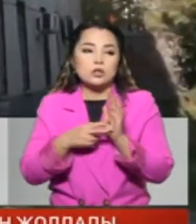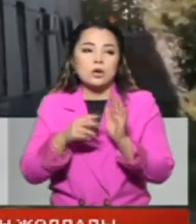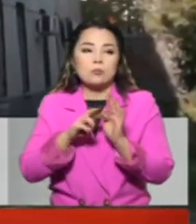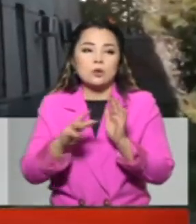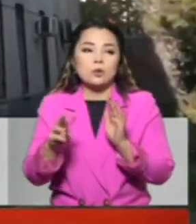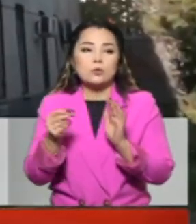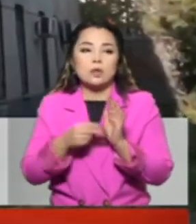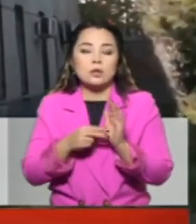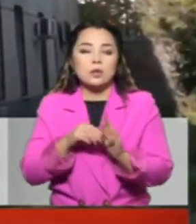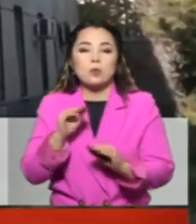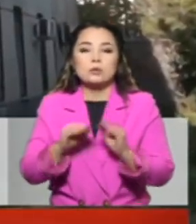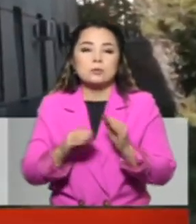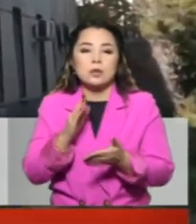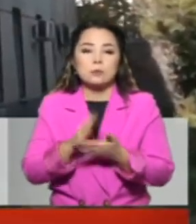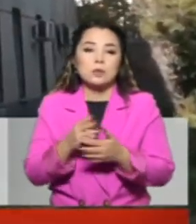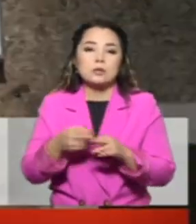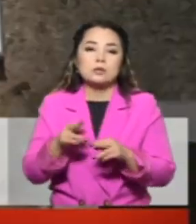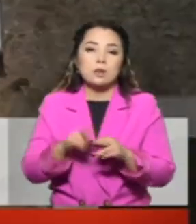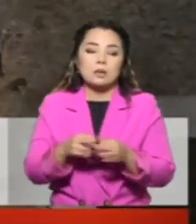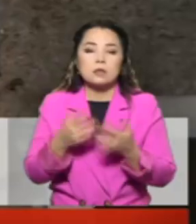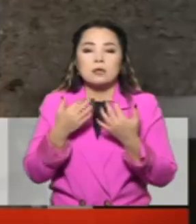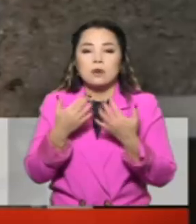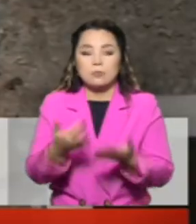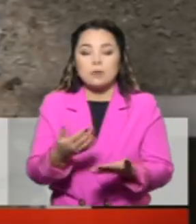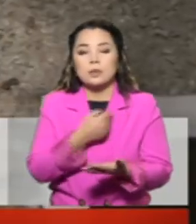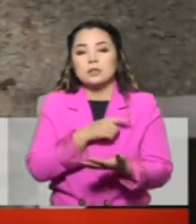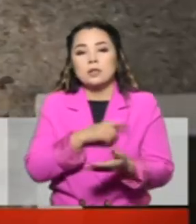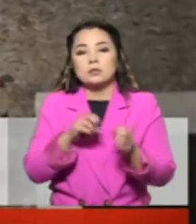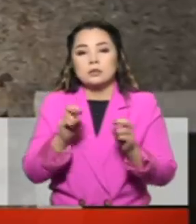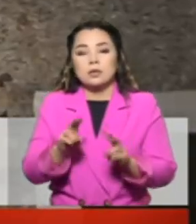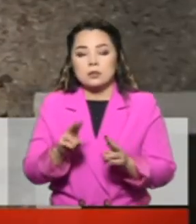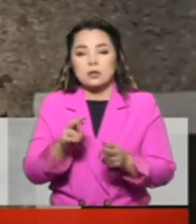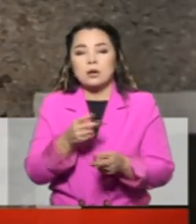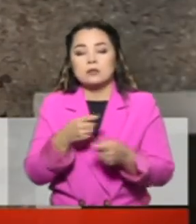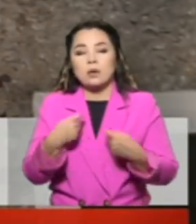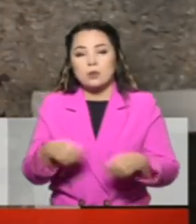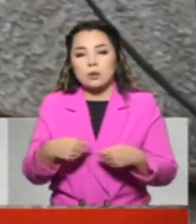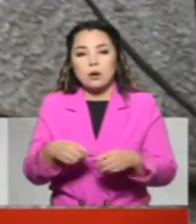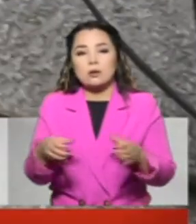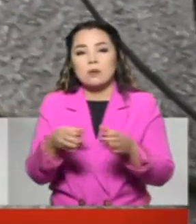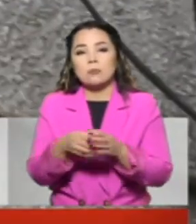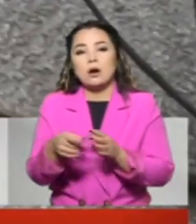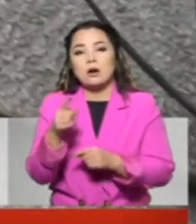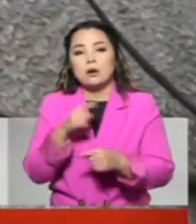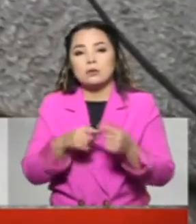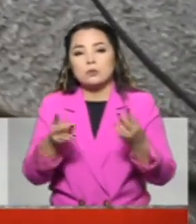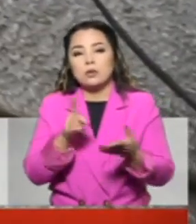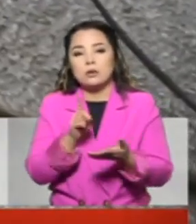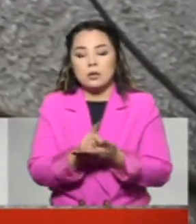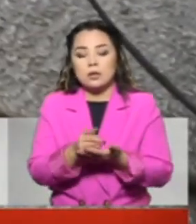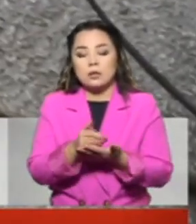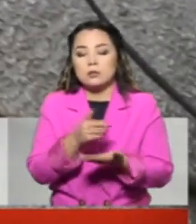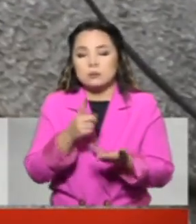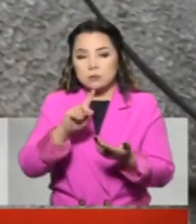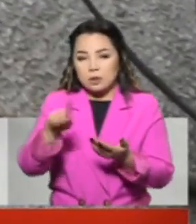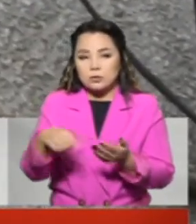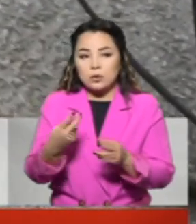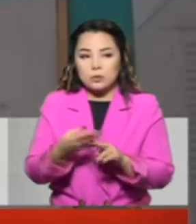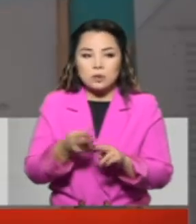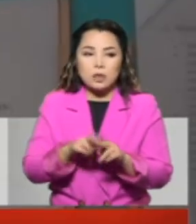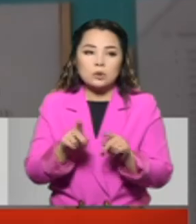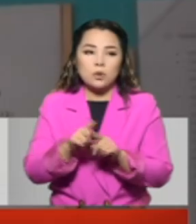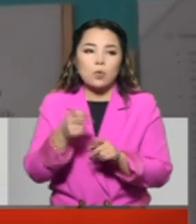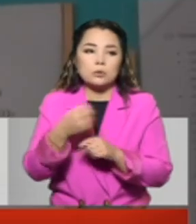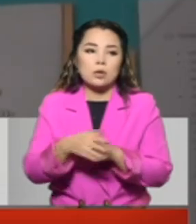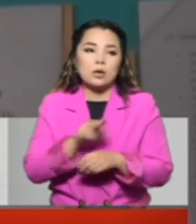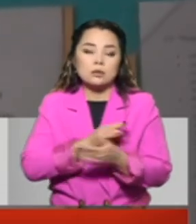миллион теңгенің қоспалары да бар. Ал талап бойынша медициналық тауарлар компанияға кері қайтарылуы тиіс. Осыған қатысты өз міндетін орындамаған